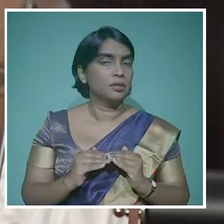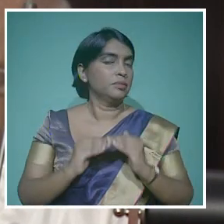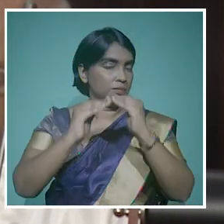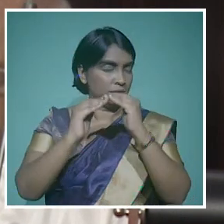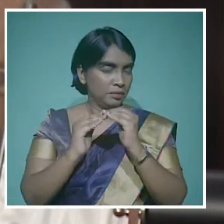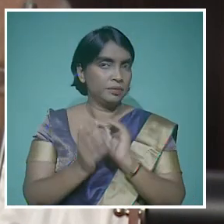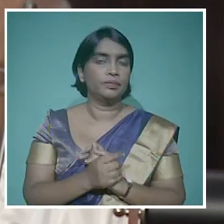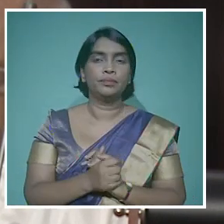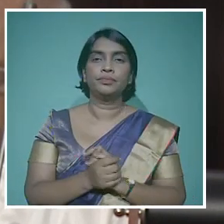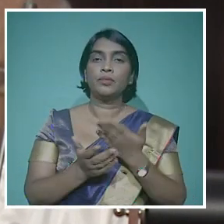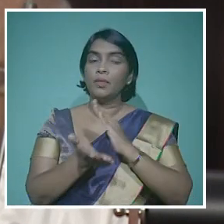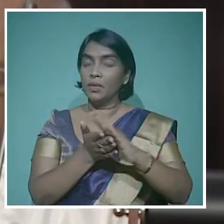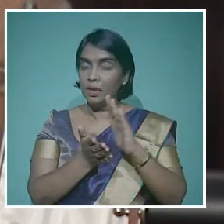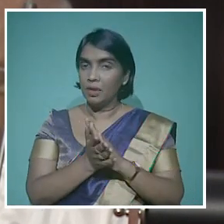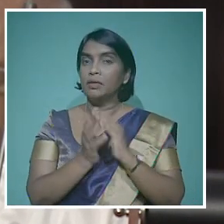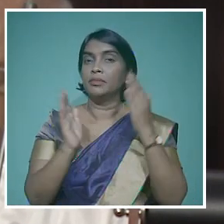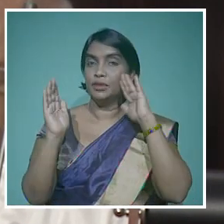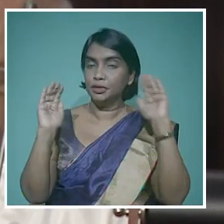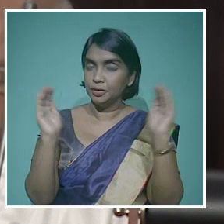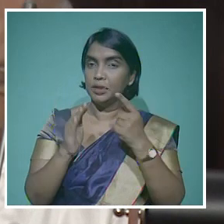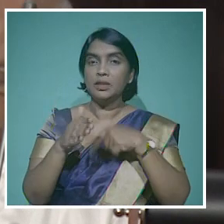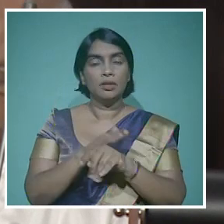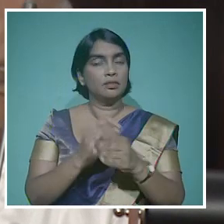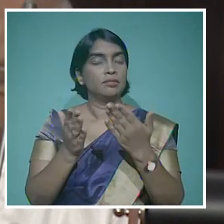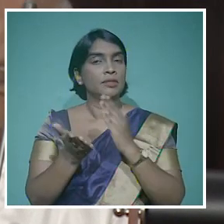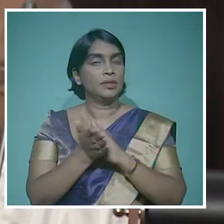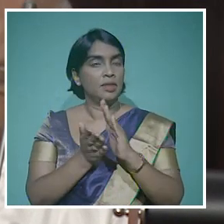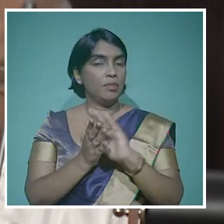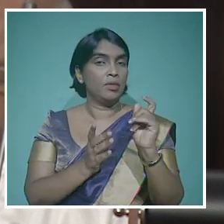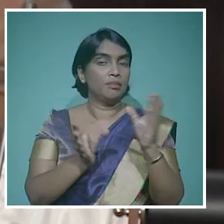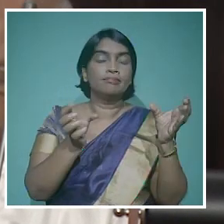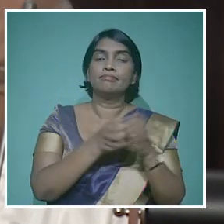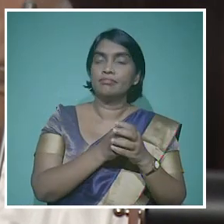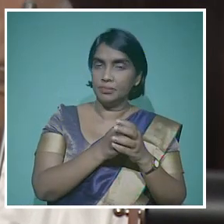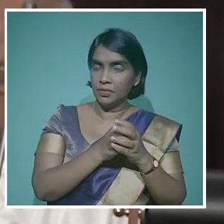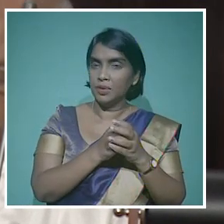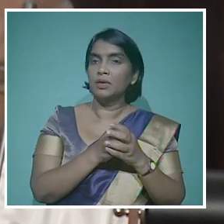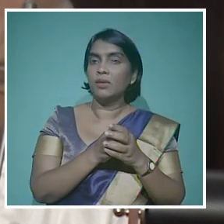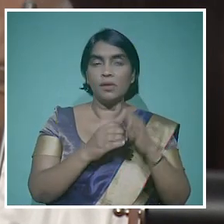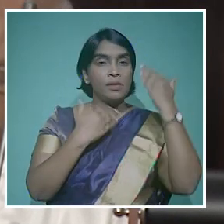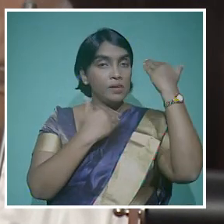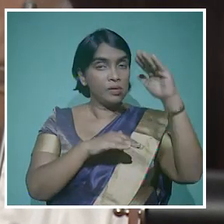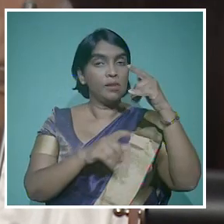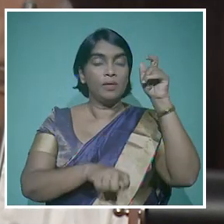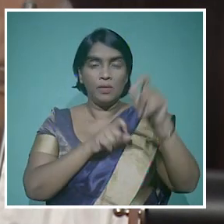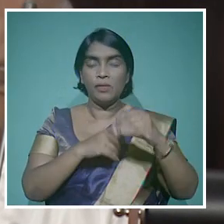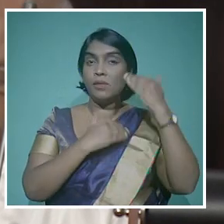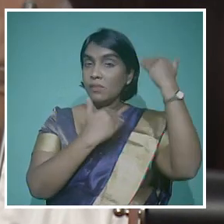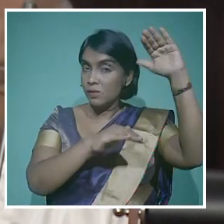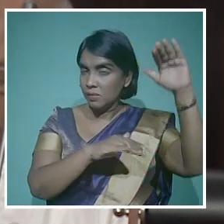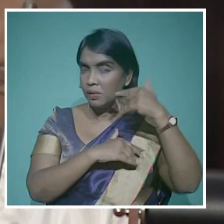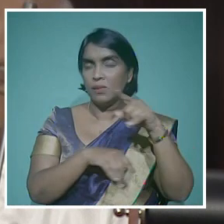වැඩසටහන, සැපයුම් සේවා ආශ්‍රිත යටිතල පහසුකම් කාර්යසාධනය අපනයනකරුවන්,